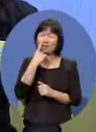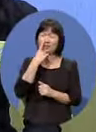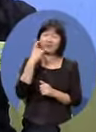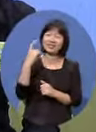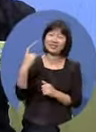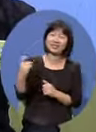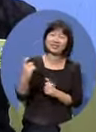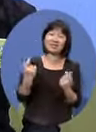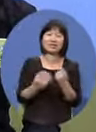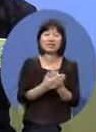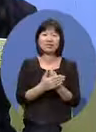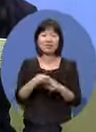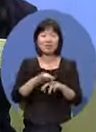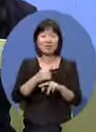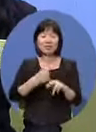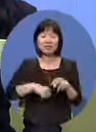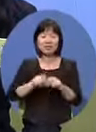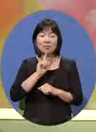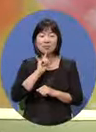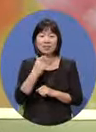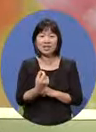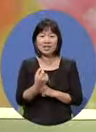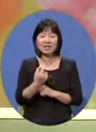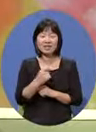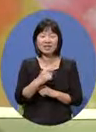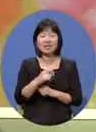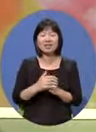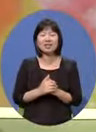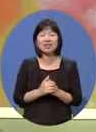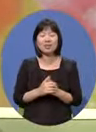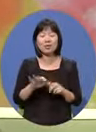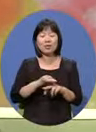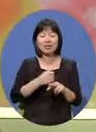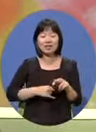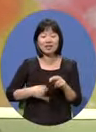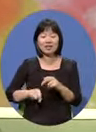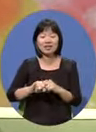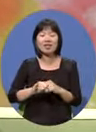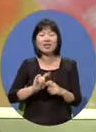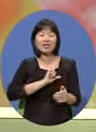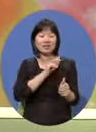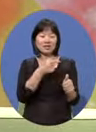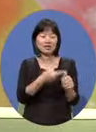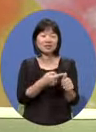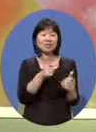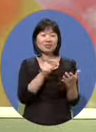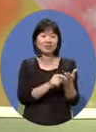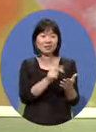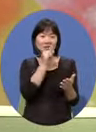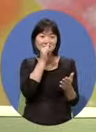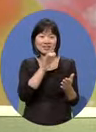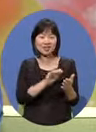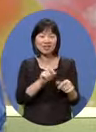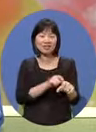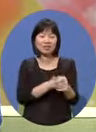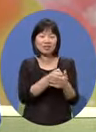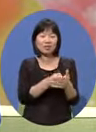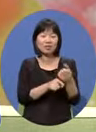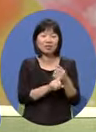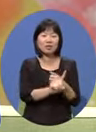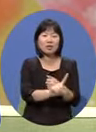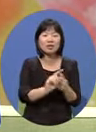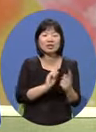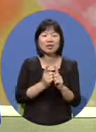멋있으시다. 그래서 왕자님이시구나. 이분들이 절칭을 왕자 공주로 정하셨대요. 특별히 그렇게 정하신 이유가 있으셨어요, 주희 씨? 아,